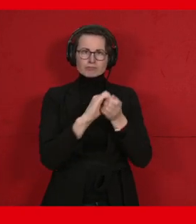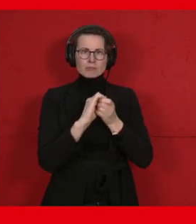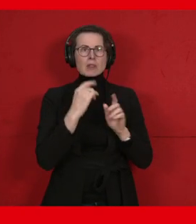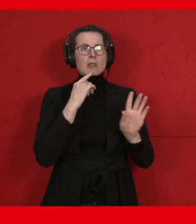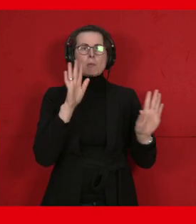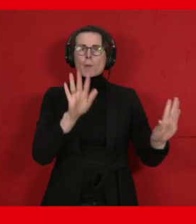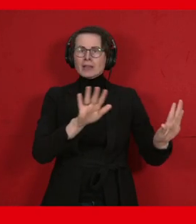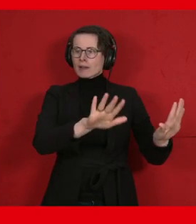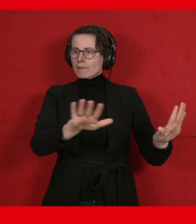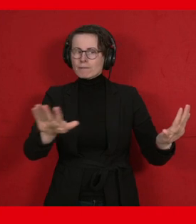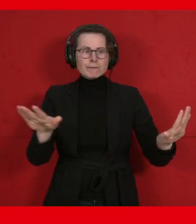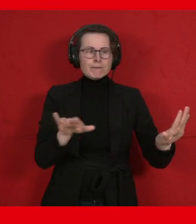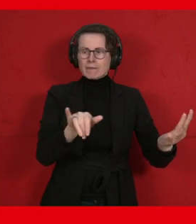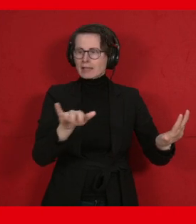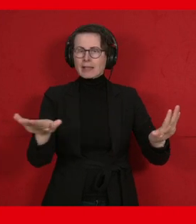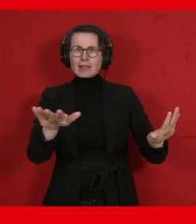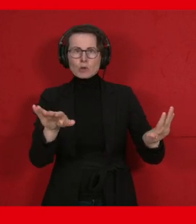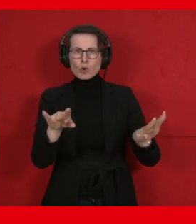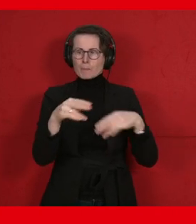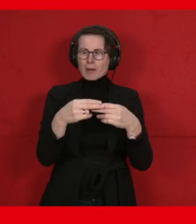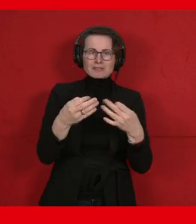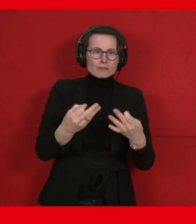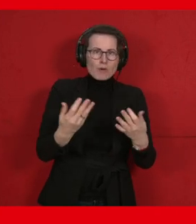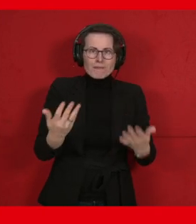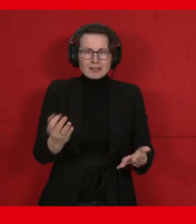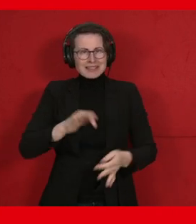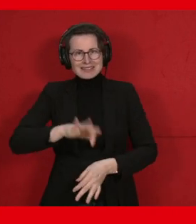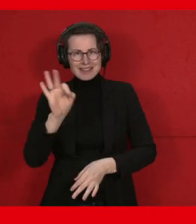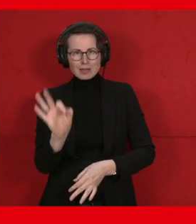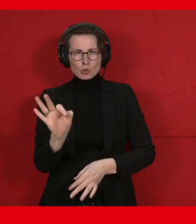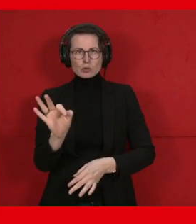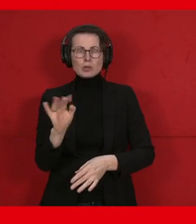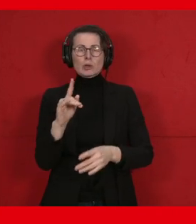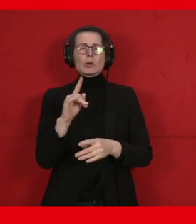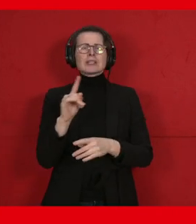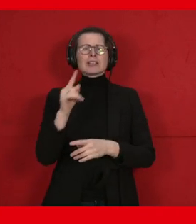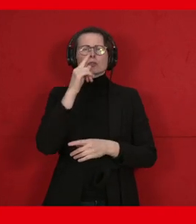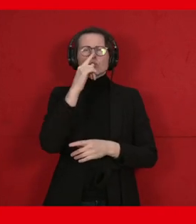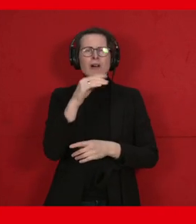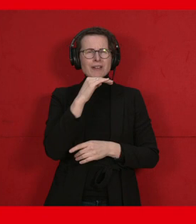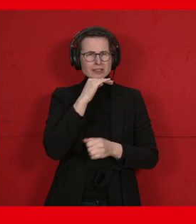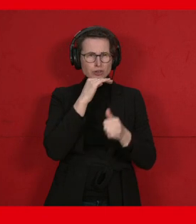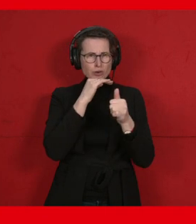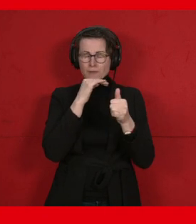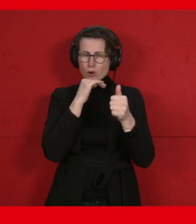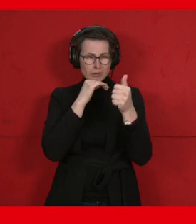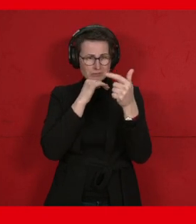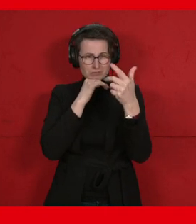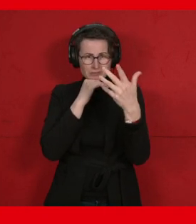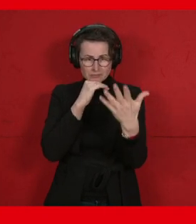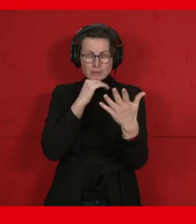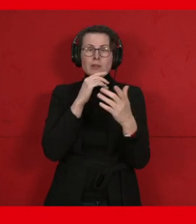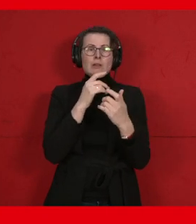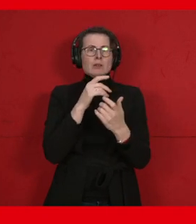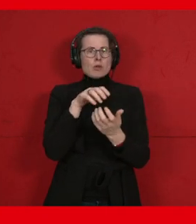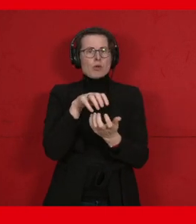welche Region eignet sich eigentlich wofür sehr gut, um tatsächlich nicht nur den Wasserstoff, sondern auch darüber hinaus die gesamten